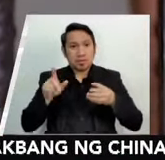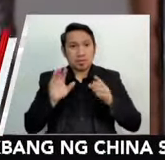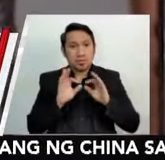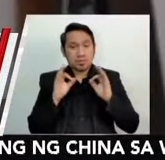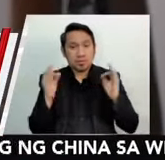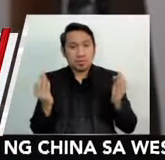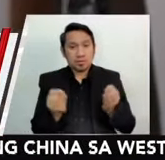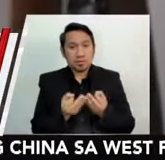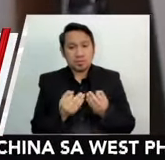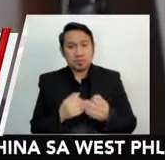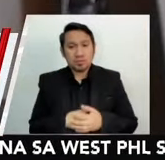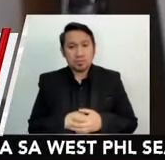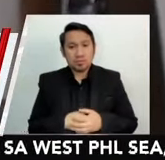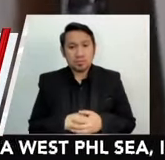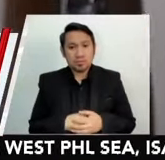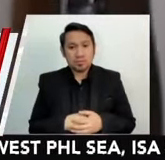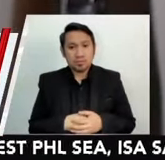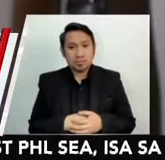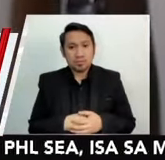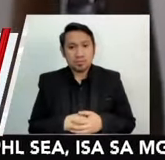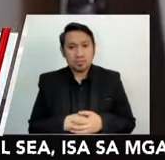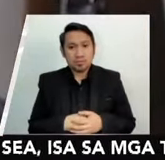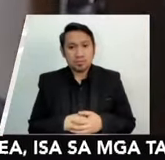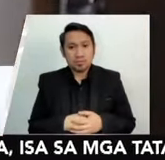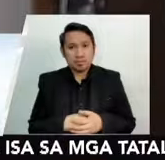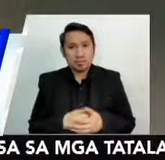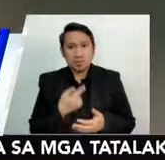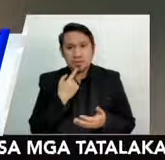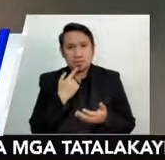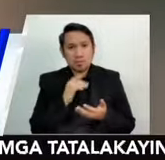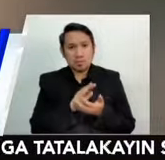sir. Sana mapatawal ako, hindi ko na kaya dito.